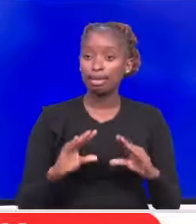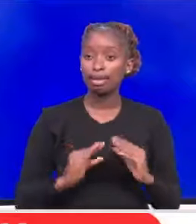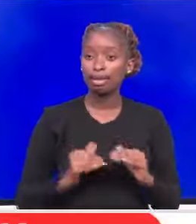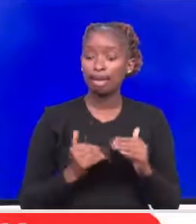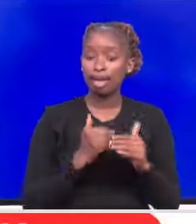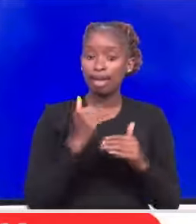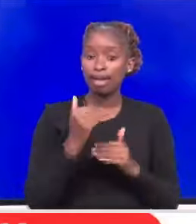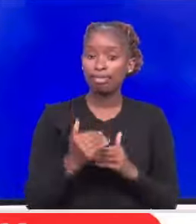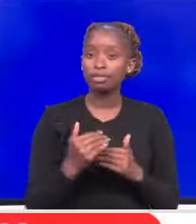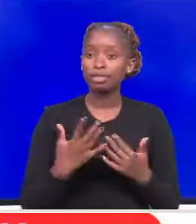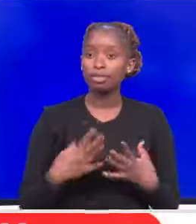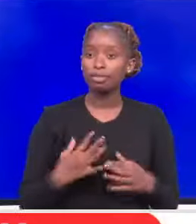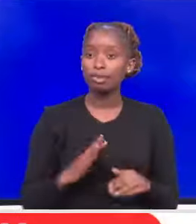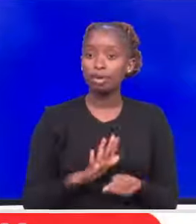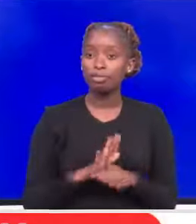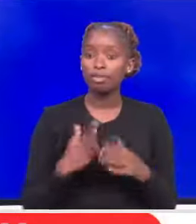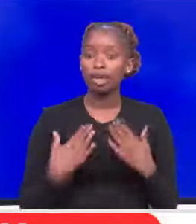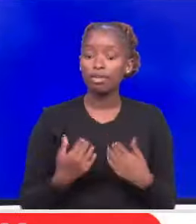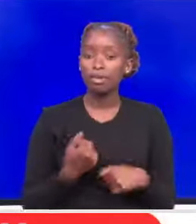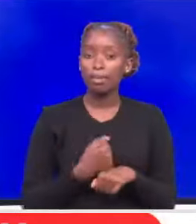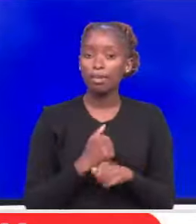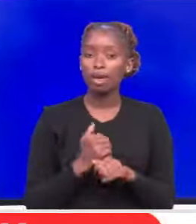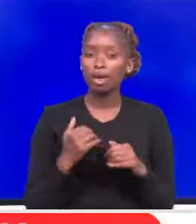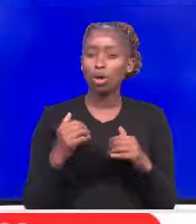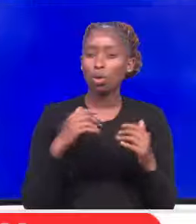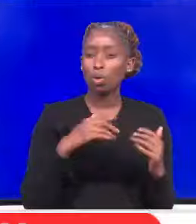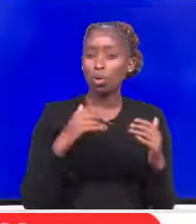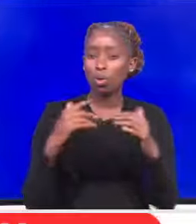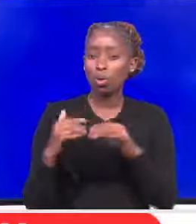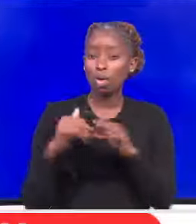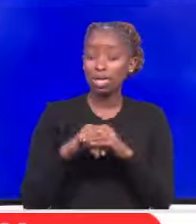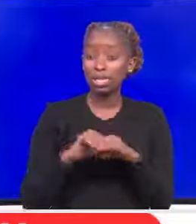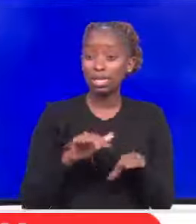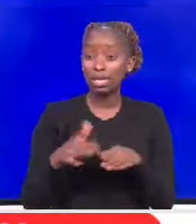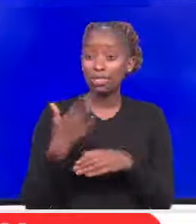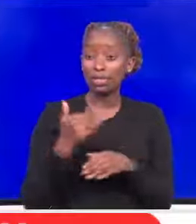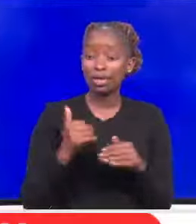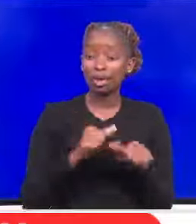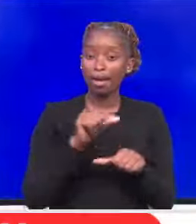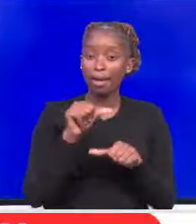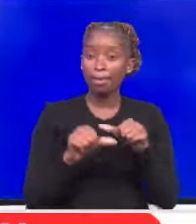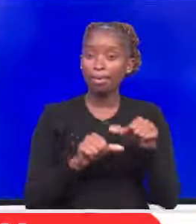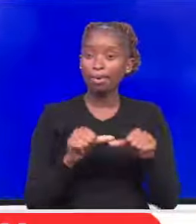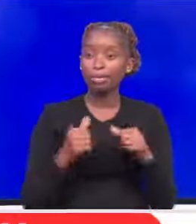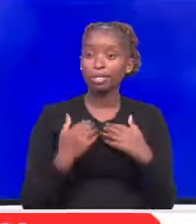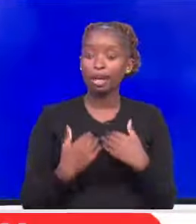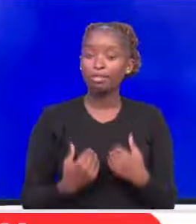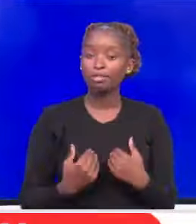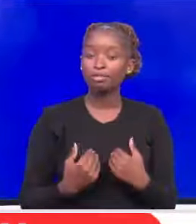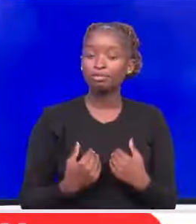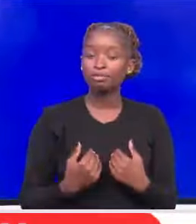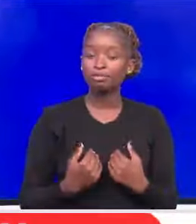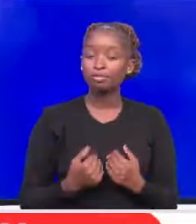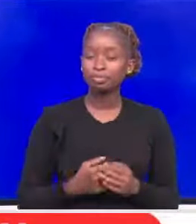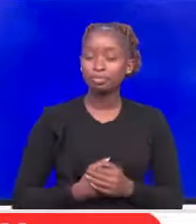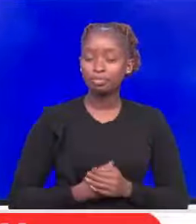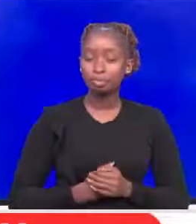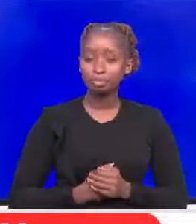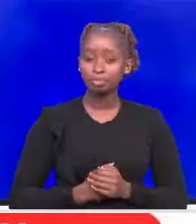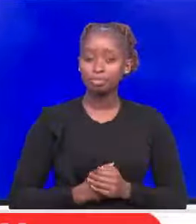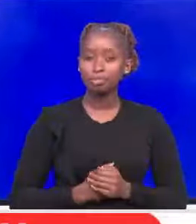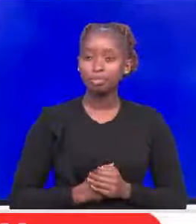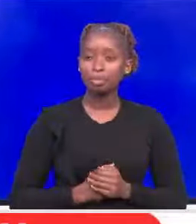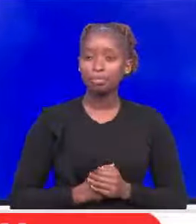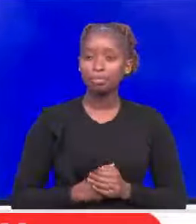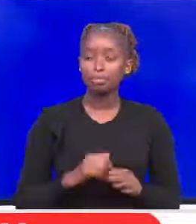ya wabunge kadhaa kuzua vurugu kali kuhusu madai ya naibu rais